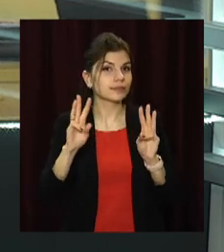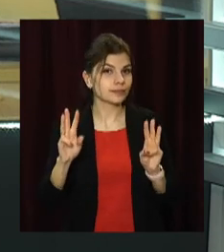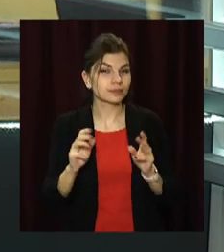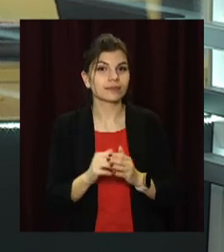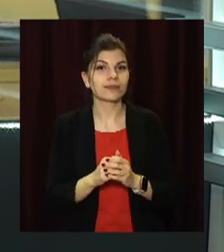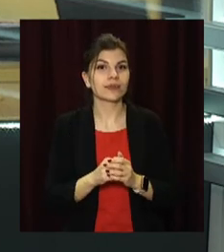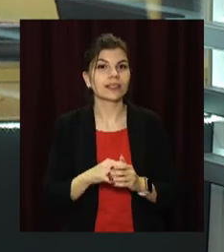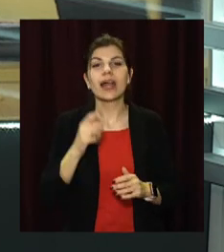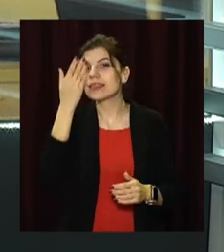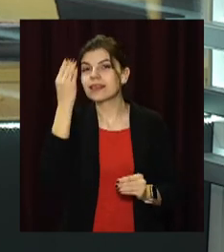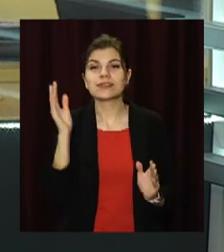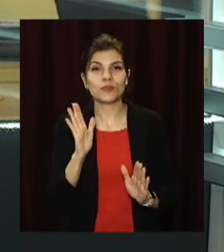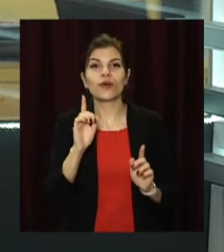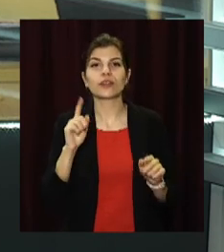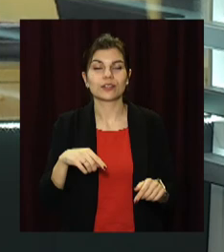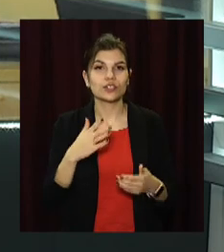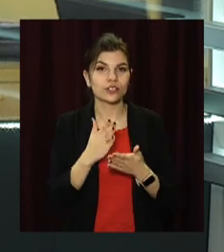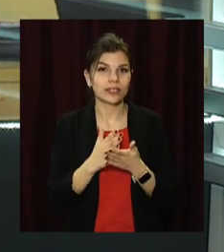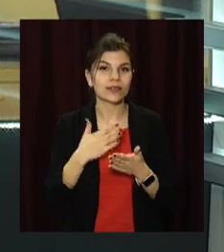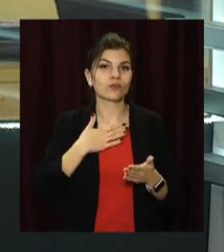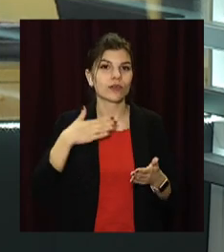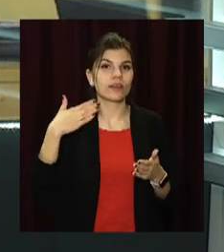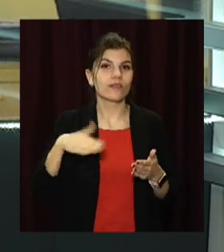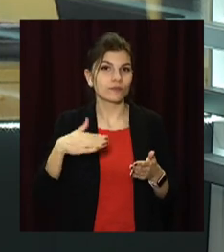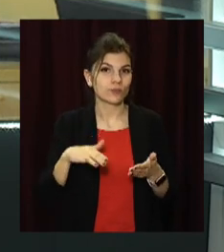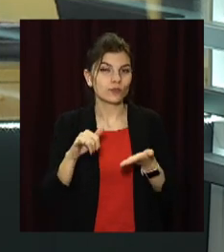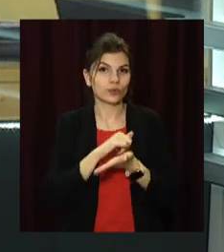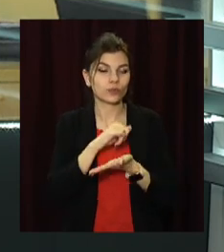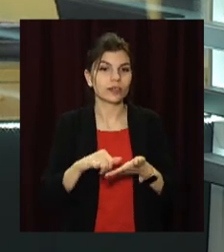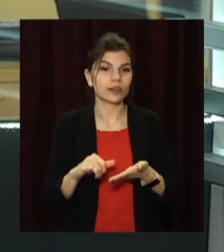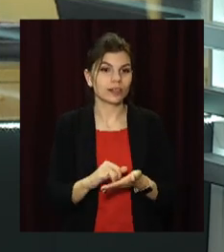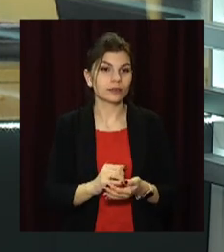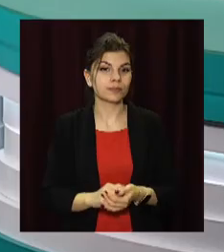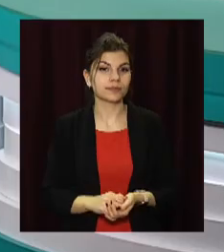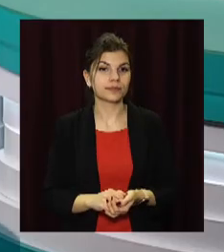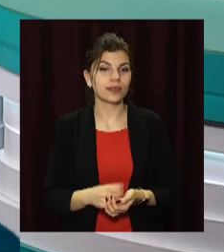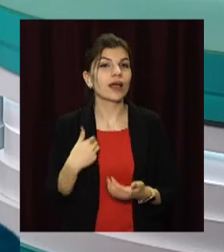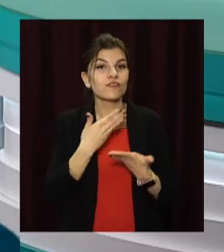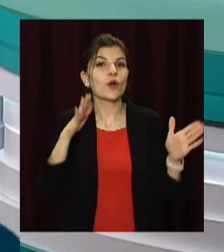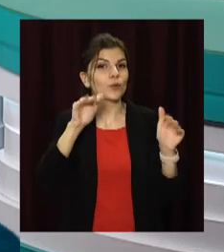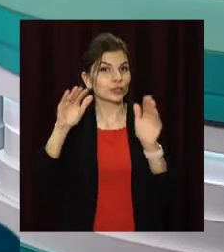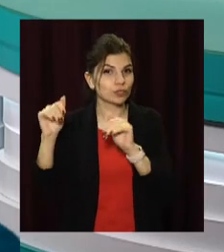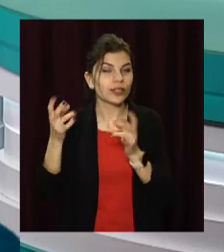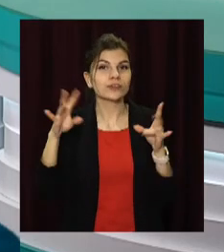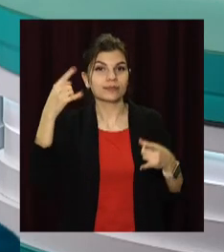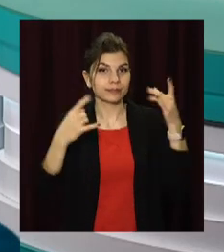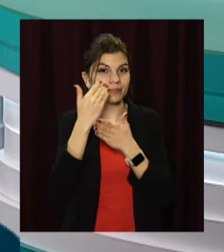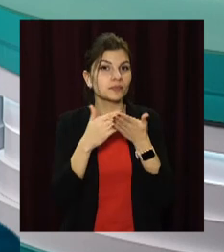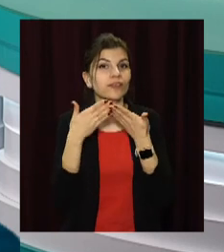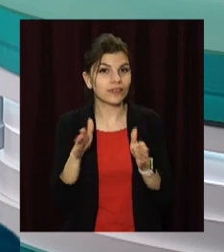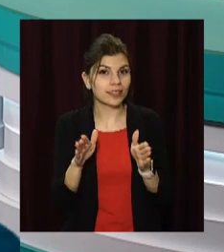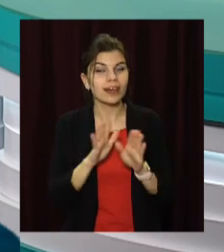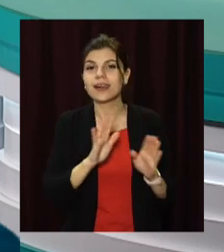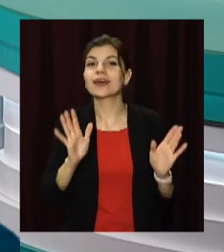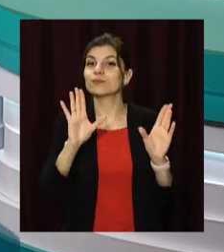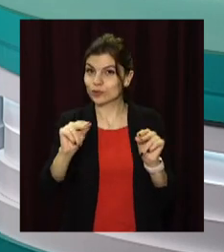.media. Не забувайте про сюжети в соціальних мережах і на нашому ютуб-каналі. А я з вами прощаюся, залишайтеся з відкритим